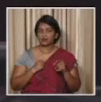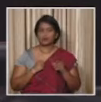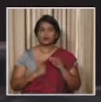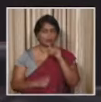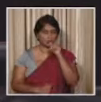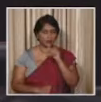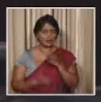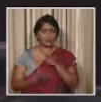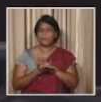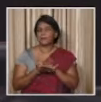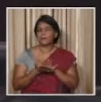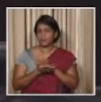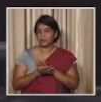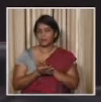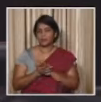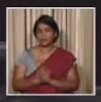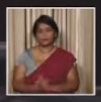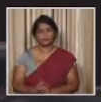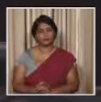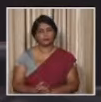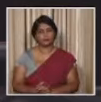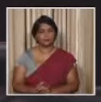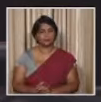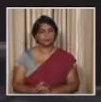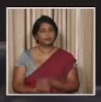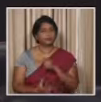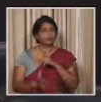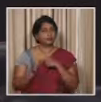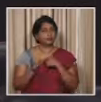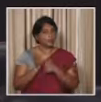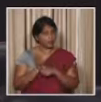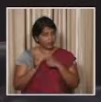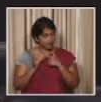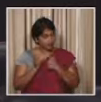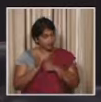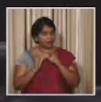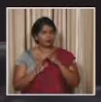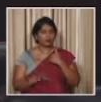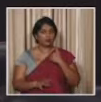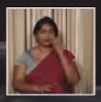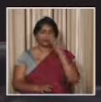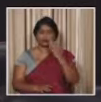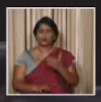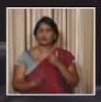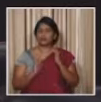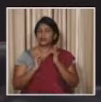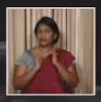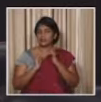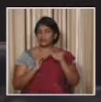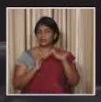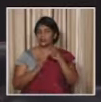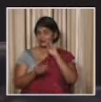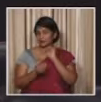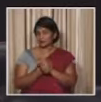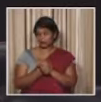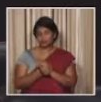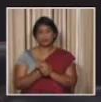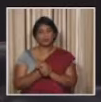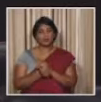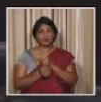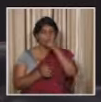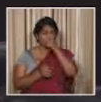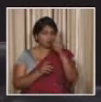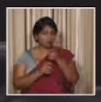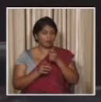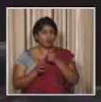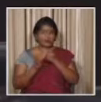ඉතාමත්ම පැහැදිලි. එතකොට ඒ පනත් හරහත් අපි බැලුවත් ඔන්ලයින් සේෆ්ටි ඇක්ට් එකද ඇන්ටි ටෙරරිසම්